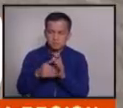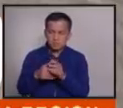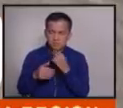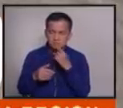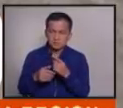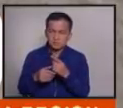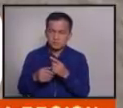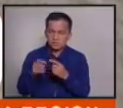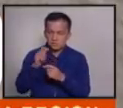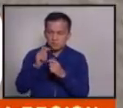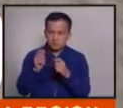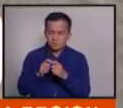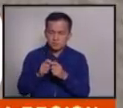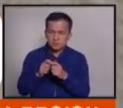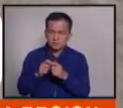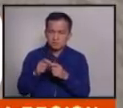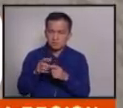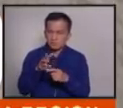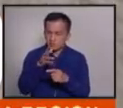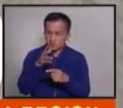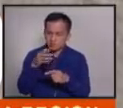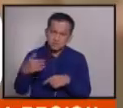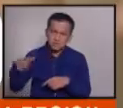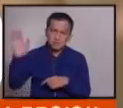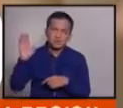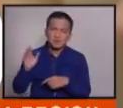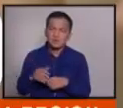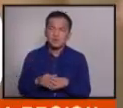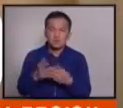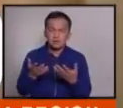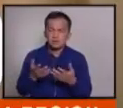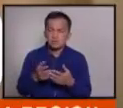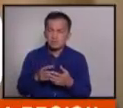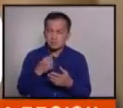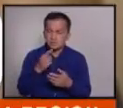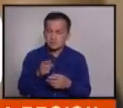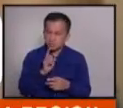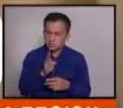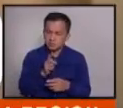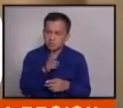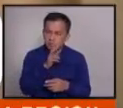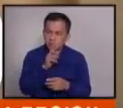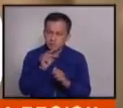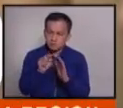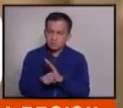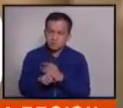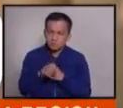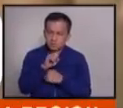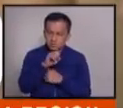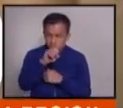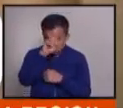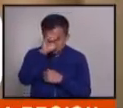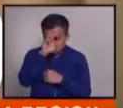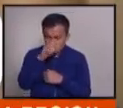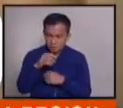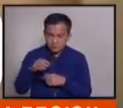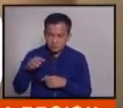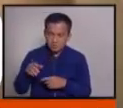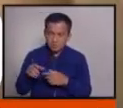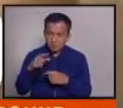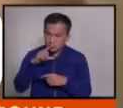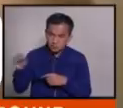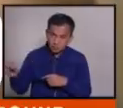niya raw ito sa tuwing wala sa bahay ang ina ng bata. Nananakot pa raw ang sospek na papatayin ang lolo ng bata kapag nagsumbong